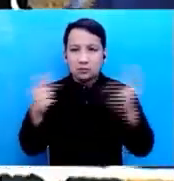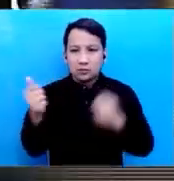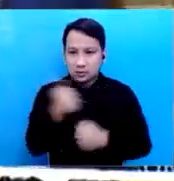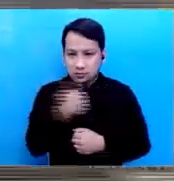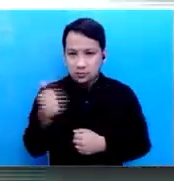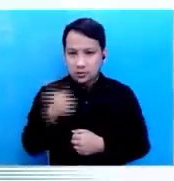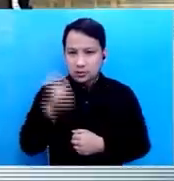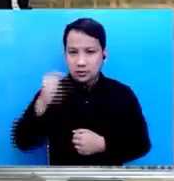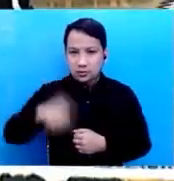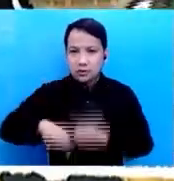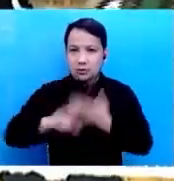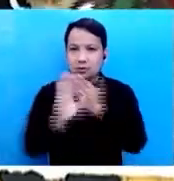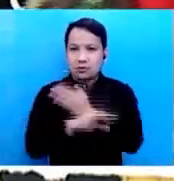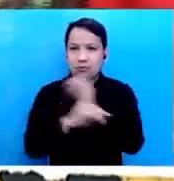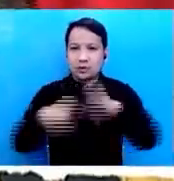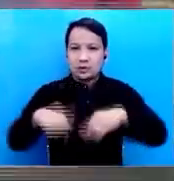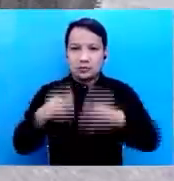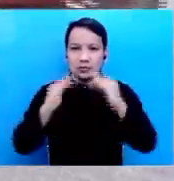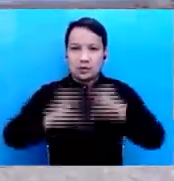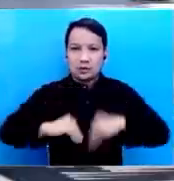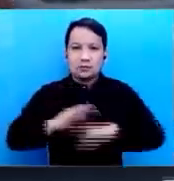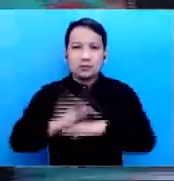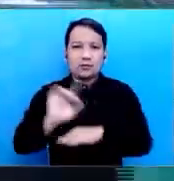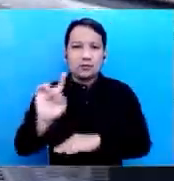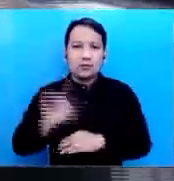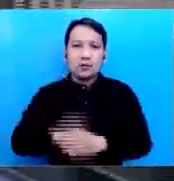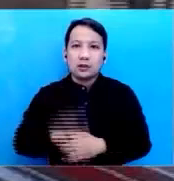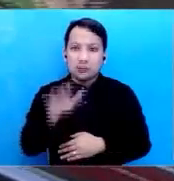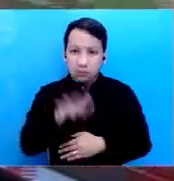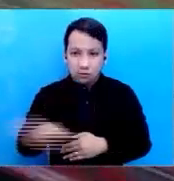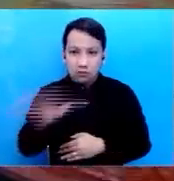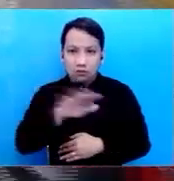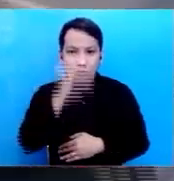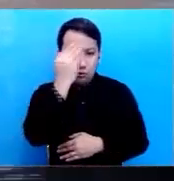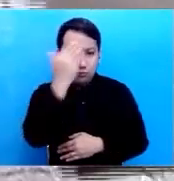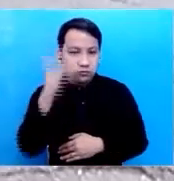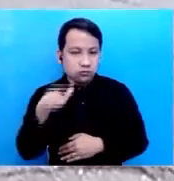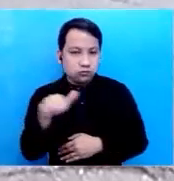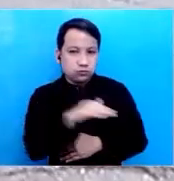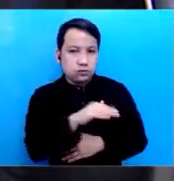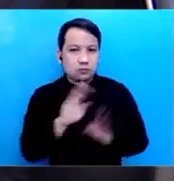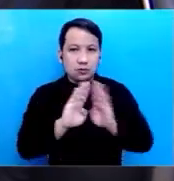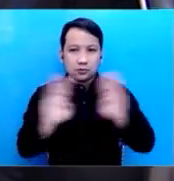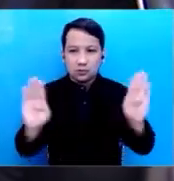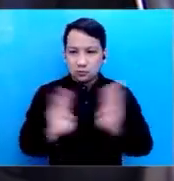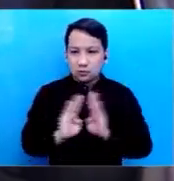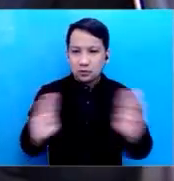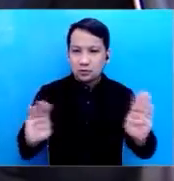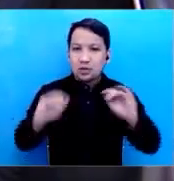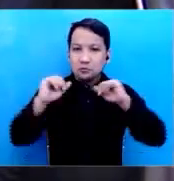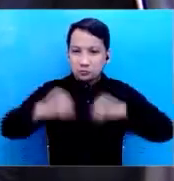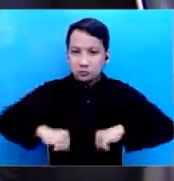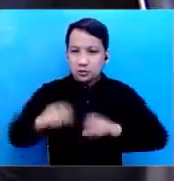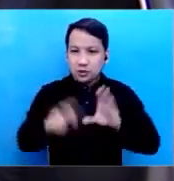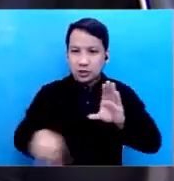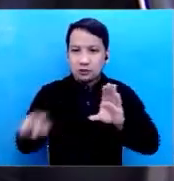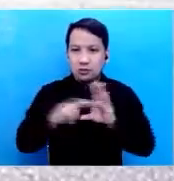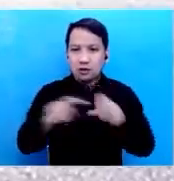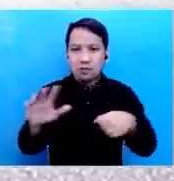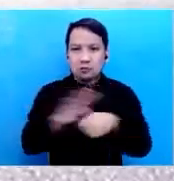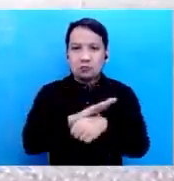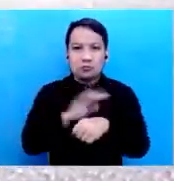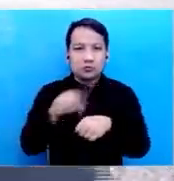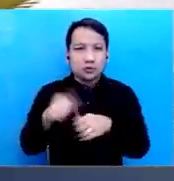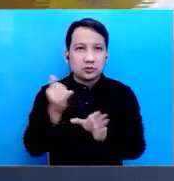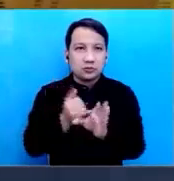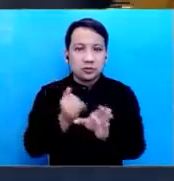ang pagluluwag sa Alert Level 1. Lahat kasi ng ruta bubuksan na at pwede na magpunuan ng mga jeep,